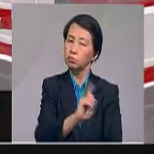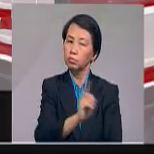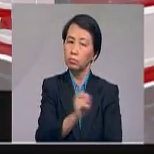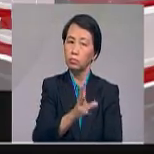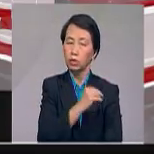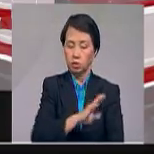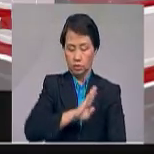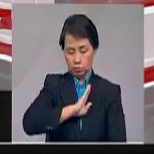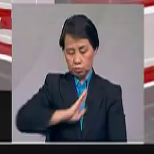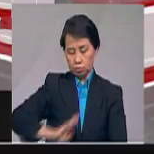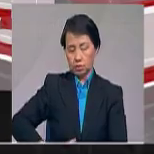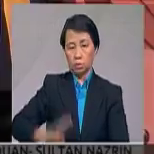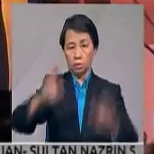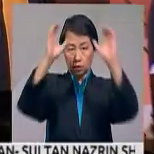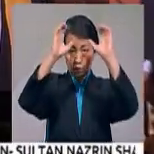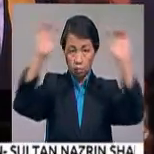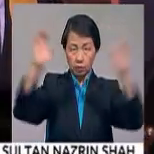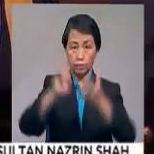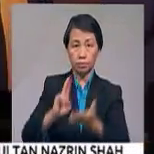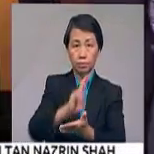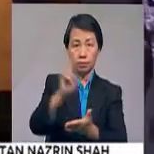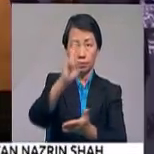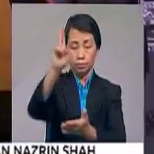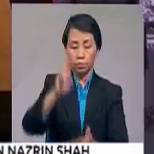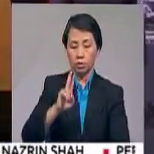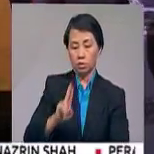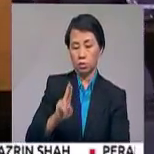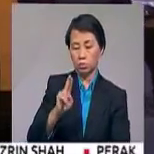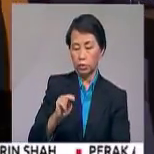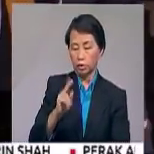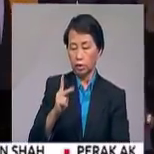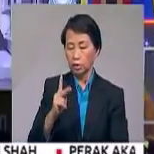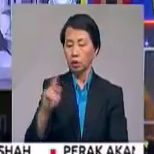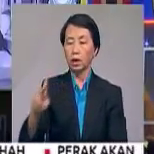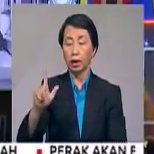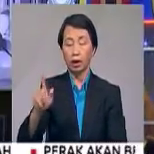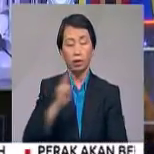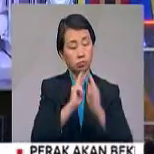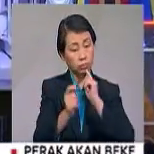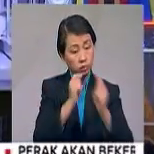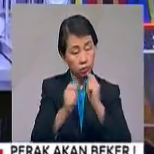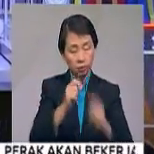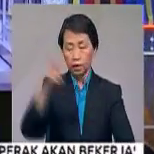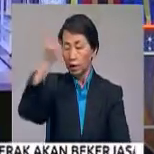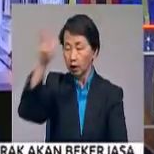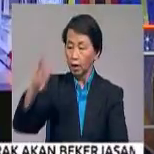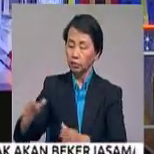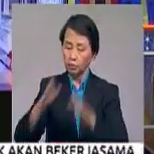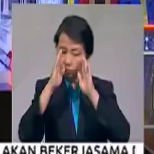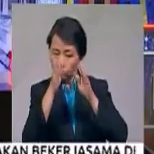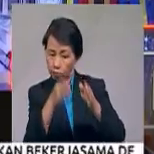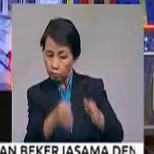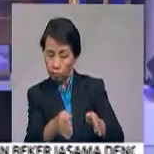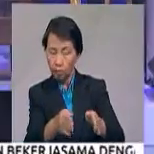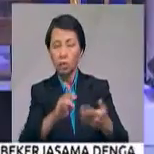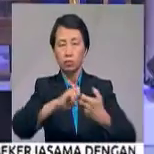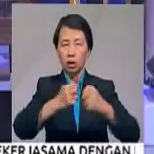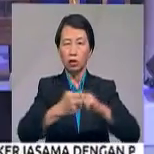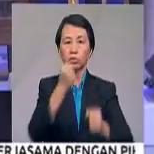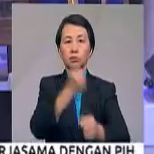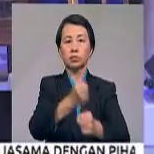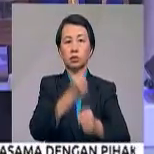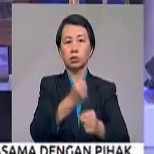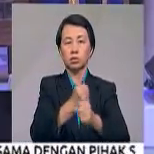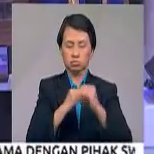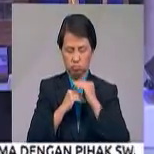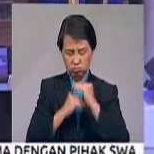Justru baginda yang juga Chancellor Universiti Kuala Lumpur Uni KL bertitah supaya kerajaan memberi perhatian kepada masalah pekerjaan